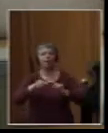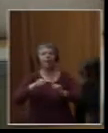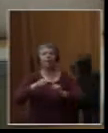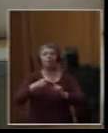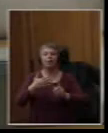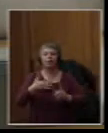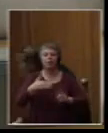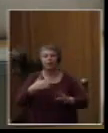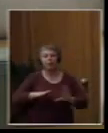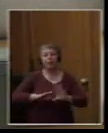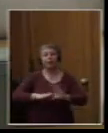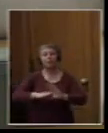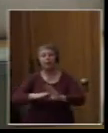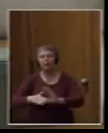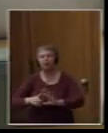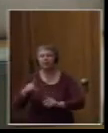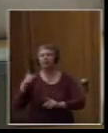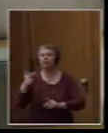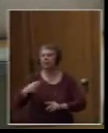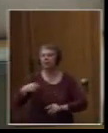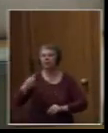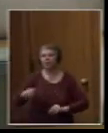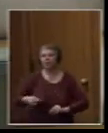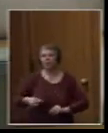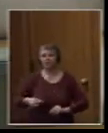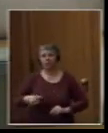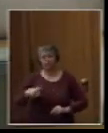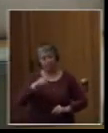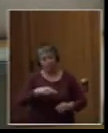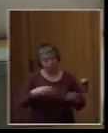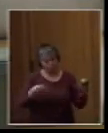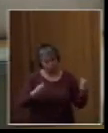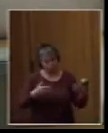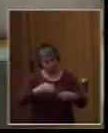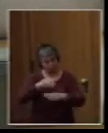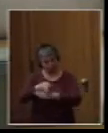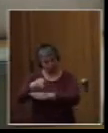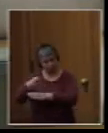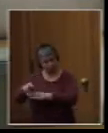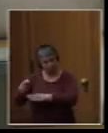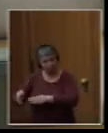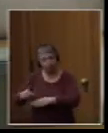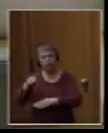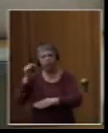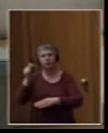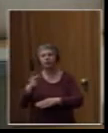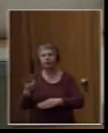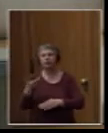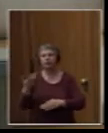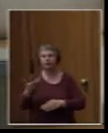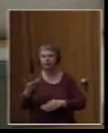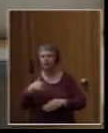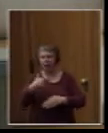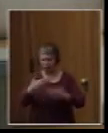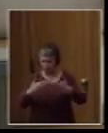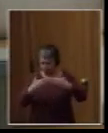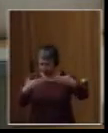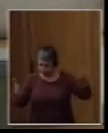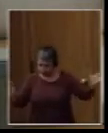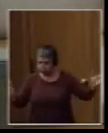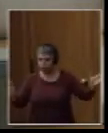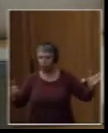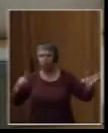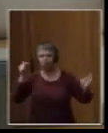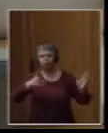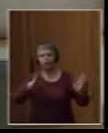άτομα αναπηρίες να δραπετεύσουν από την κατάσταση της αφάνειας και του περιορισμού, ώστε να συμμετέχουν πλήρως στη ζωή της κοινότητας.